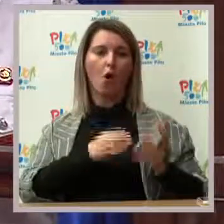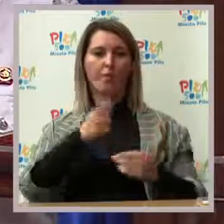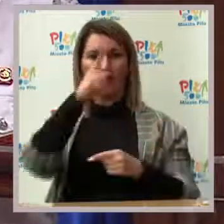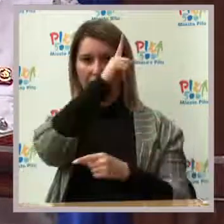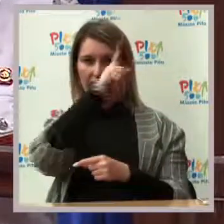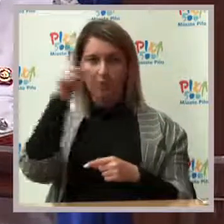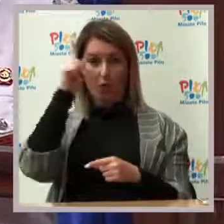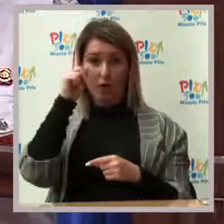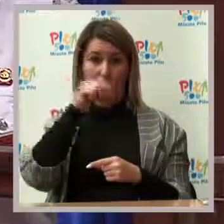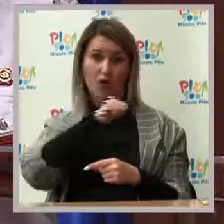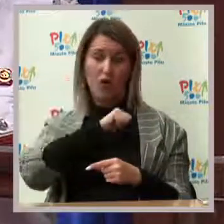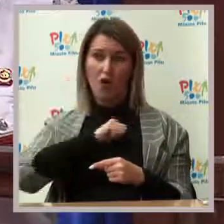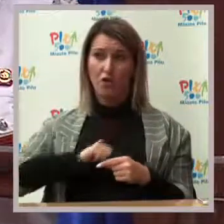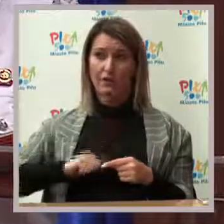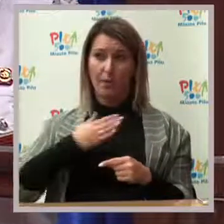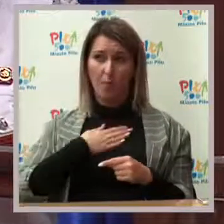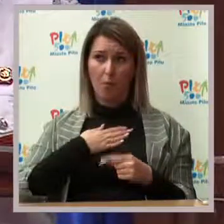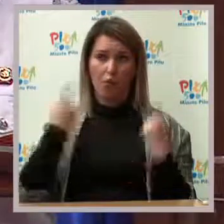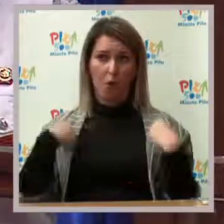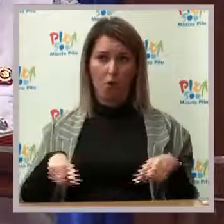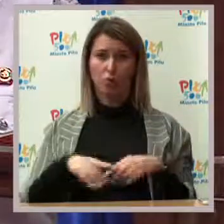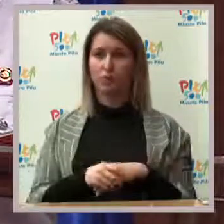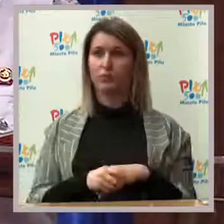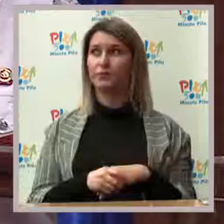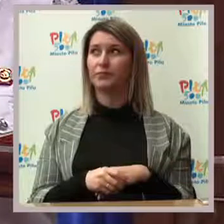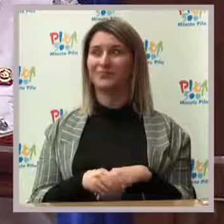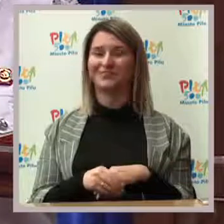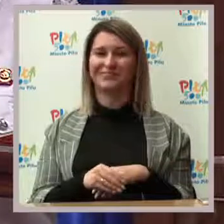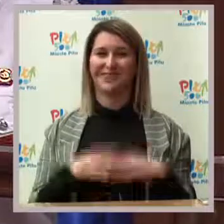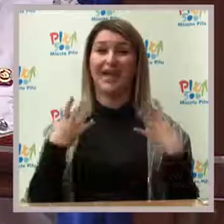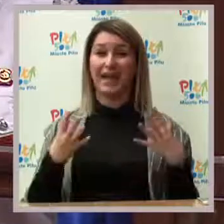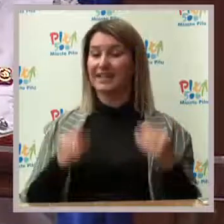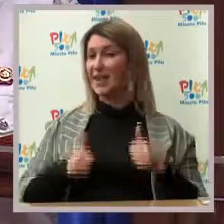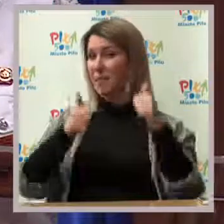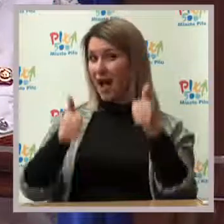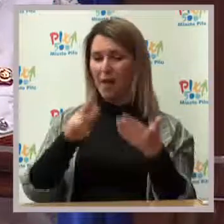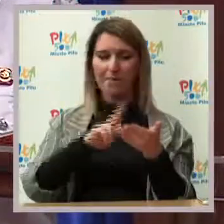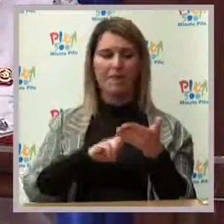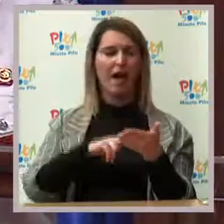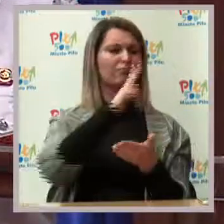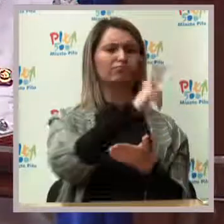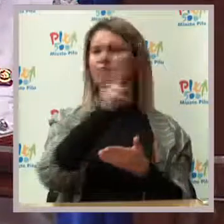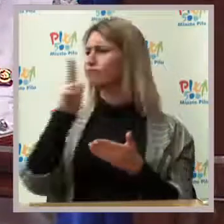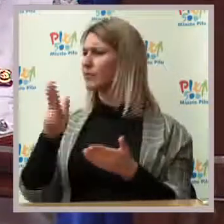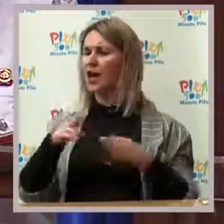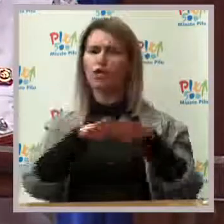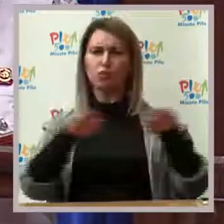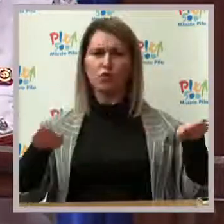ludzi samotnych, dzielą się radosną nowiną. Chcemy, by trafiało na wszystkie polskie stoły i zapłonęło na wieczerzy